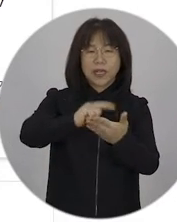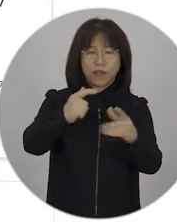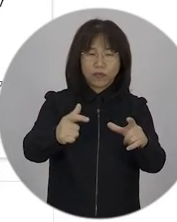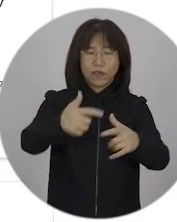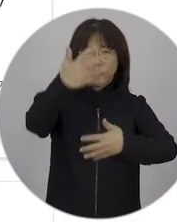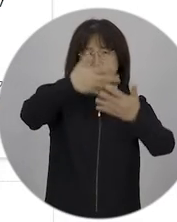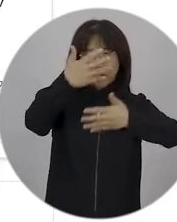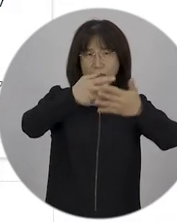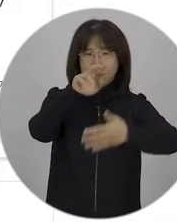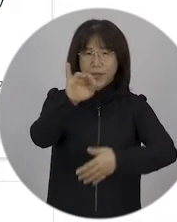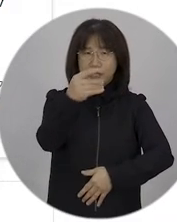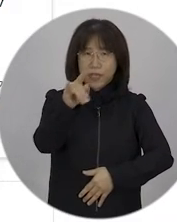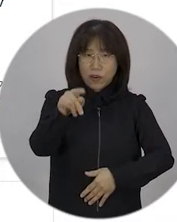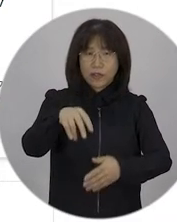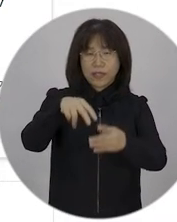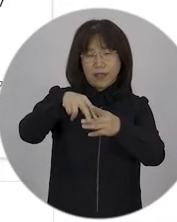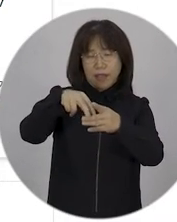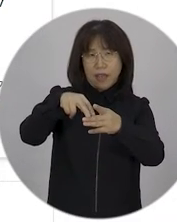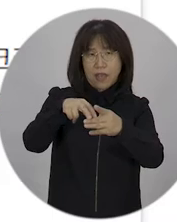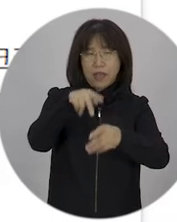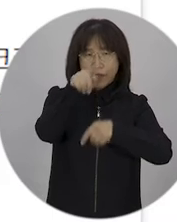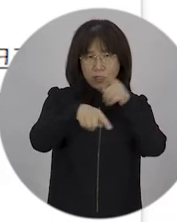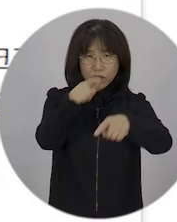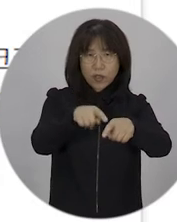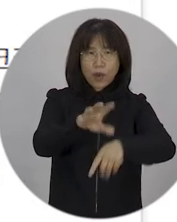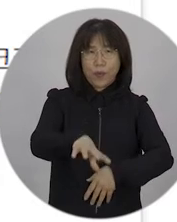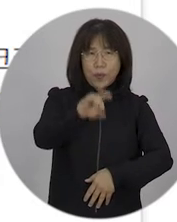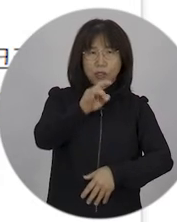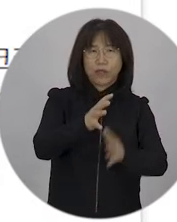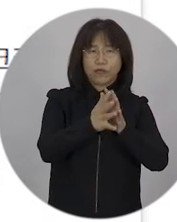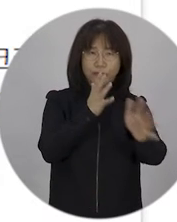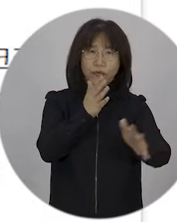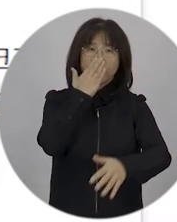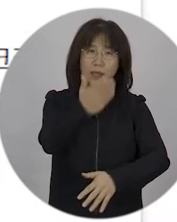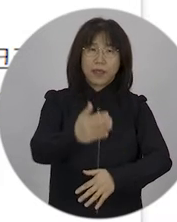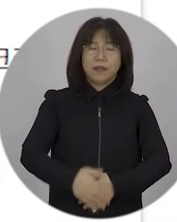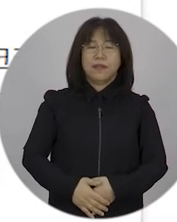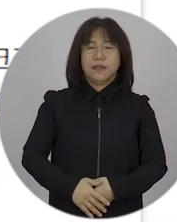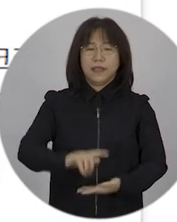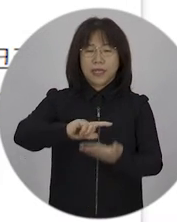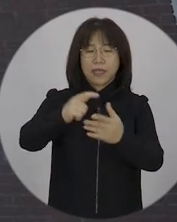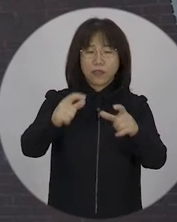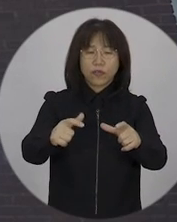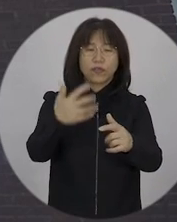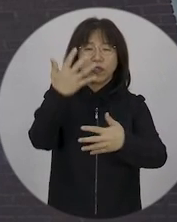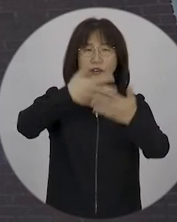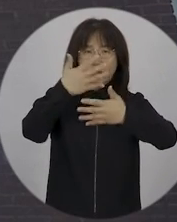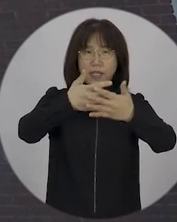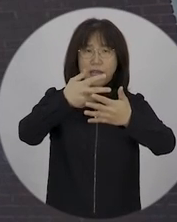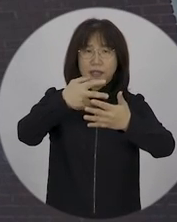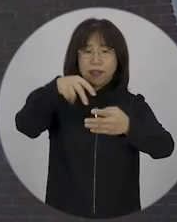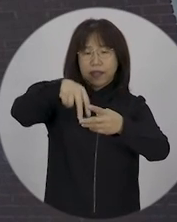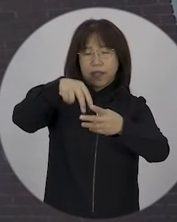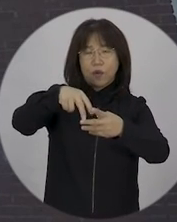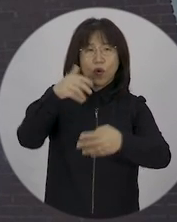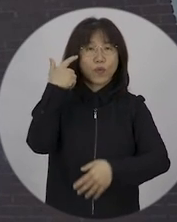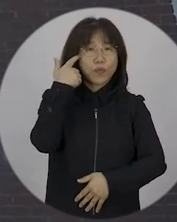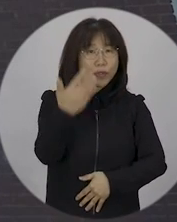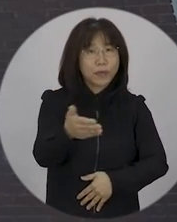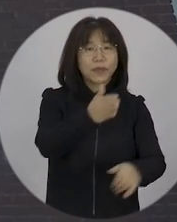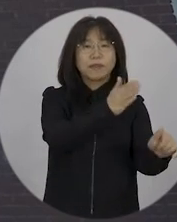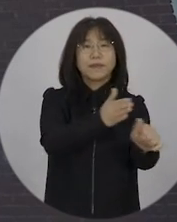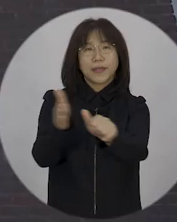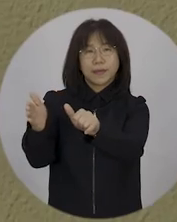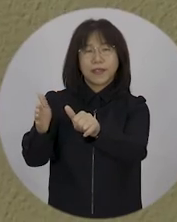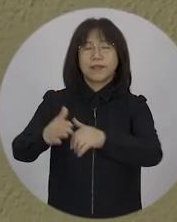모집은 강서구 영상미디어 센터 홈페이지를 통해 선착순 받으며 강의에 대한 자세한 내용은 강서구 영상미디어 센터 로 문의하면